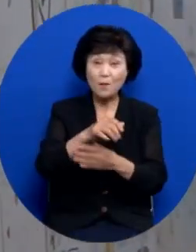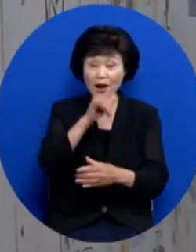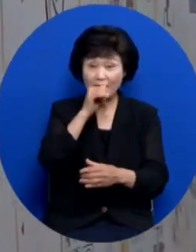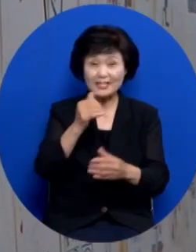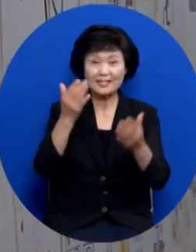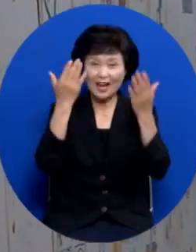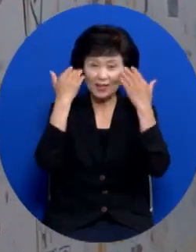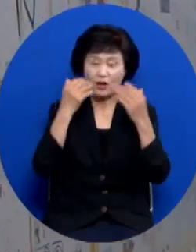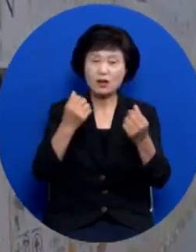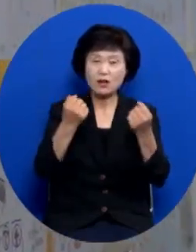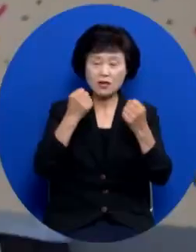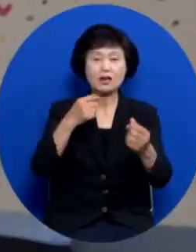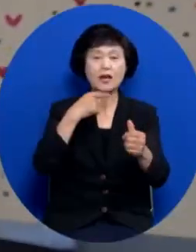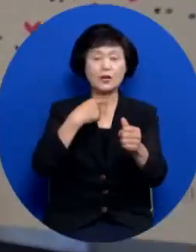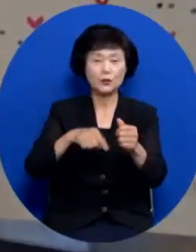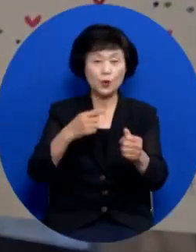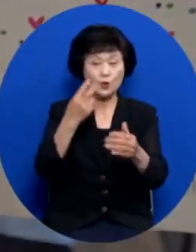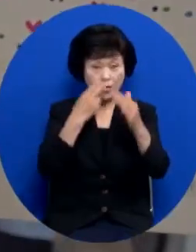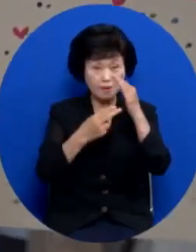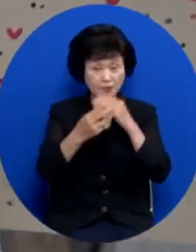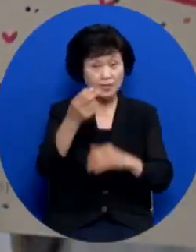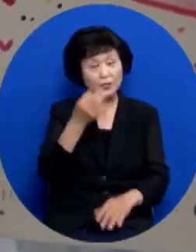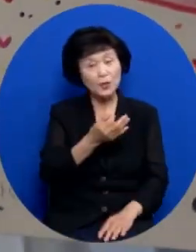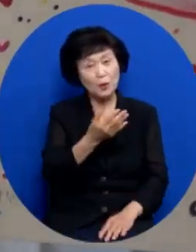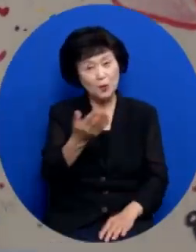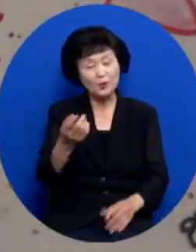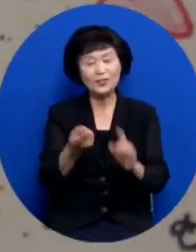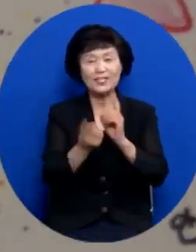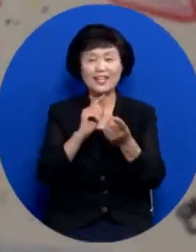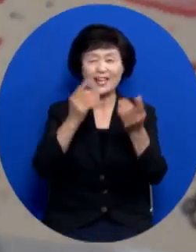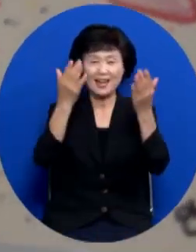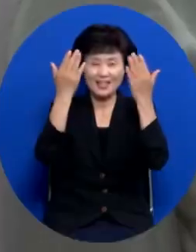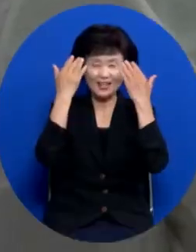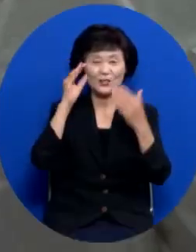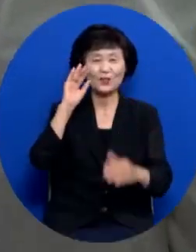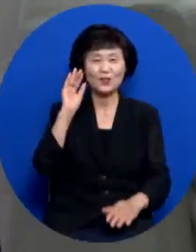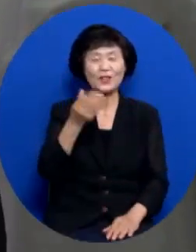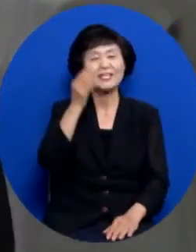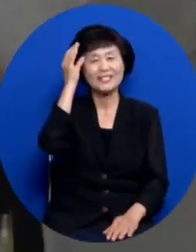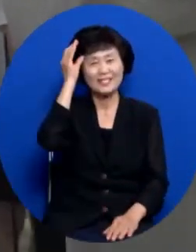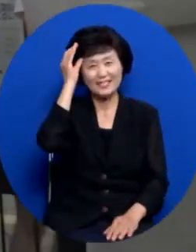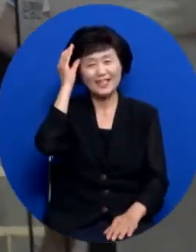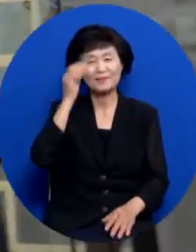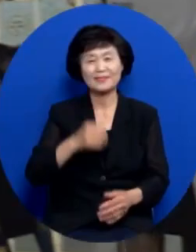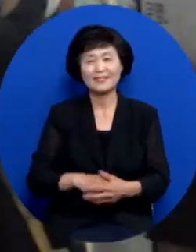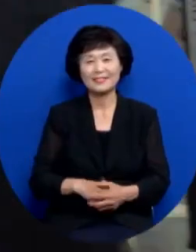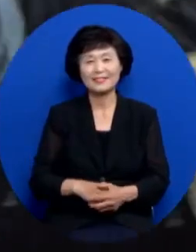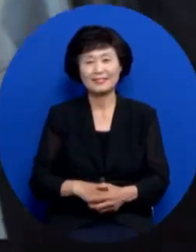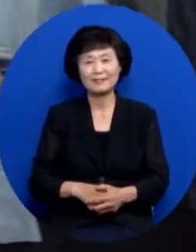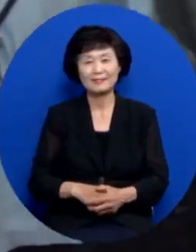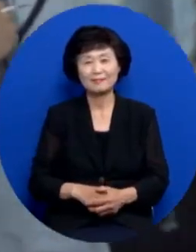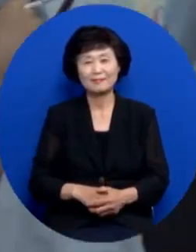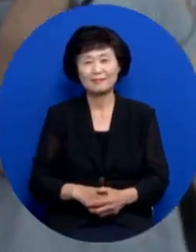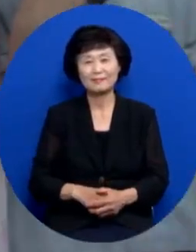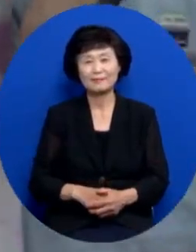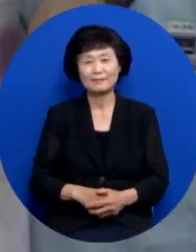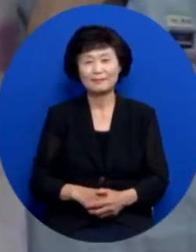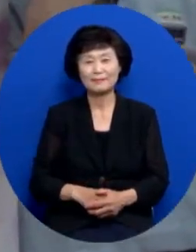건강한 교육의 비전을 제시하는 대안학교가 되길 기대합니다. CTS 뉴스 황시은입니다.